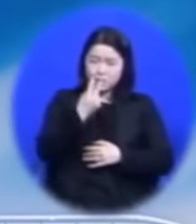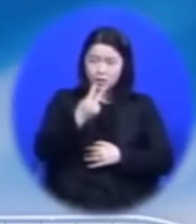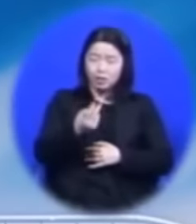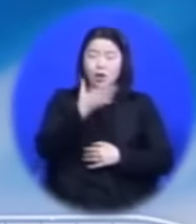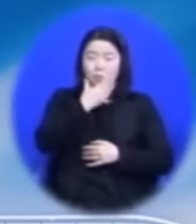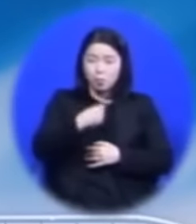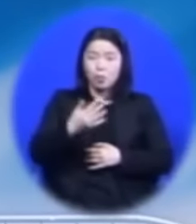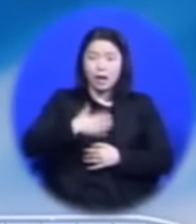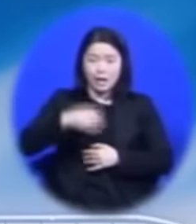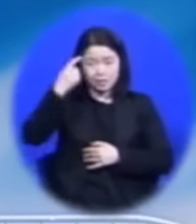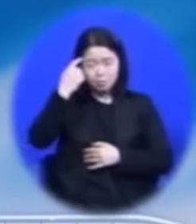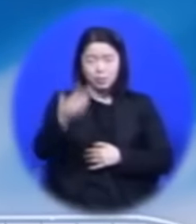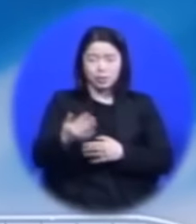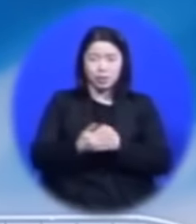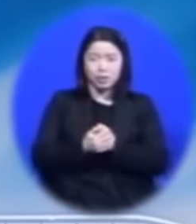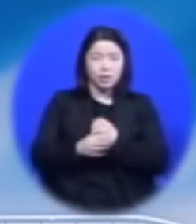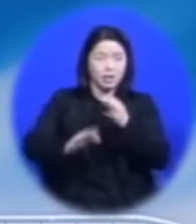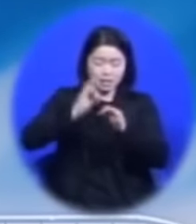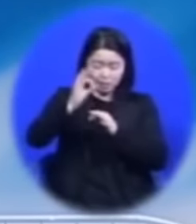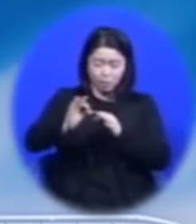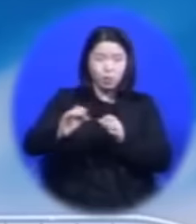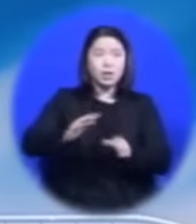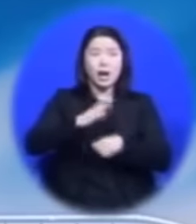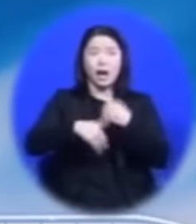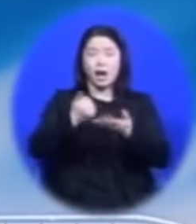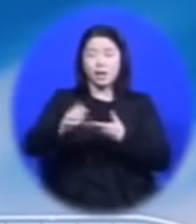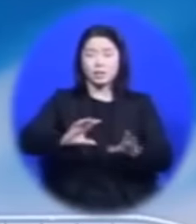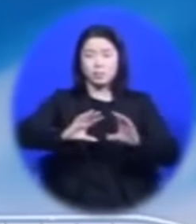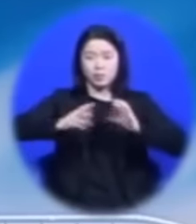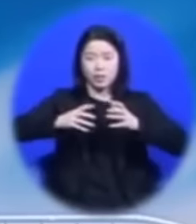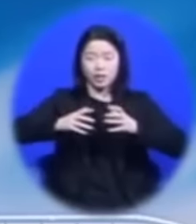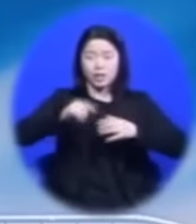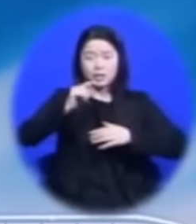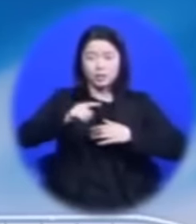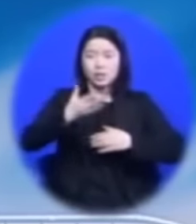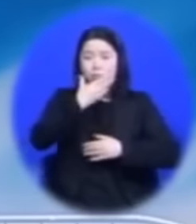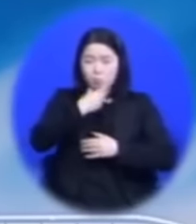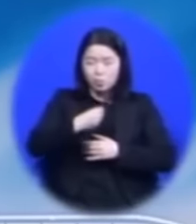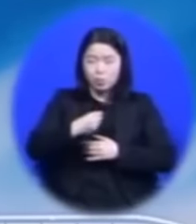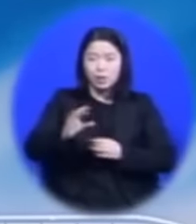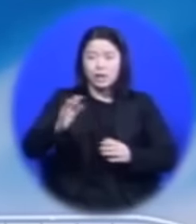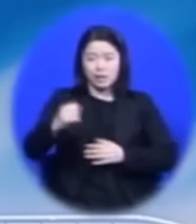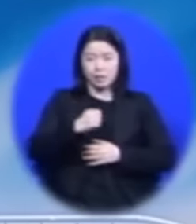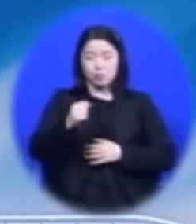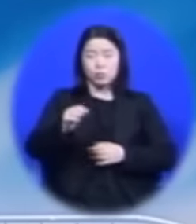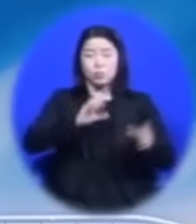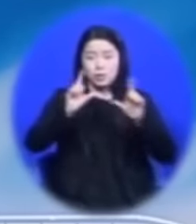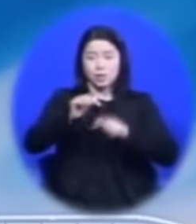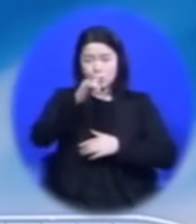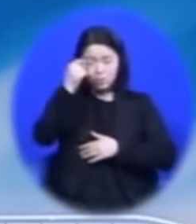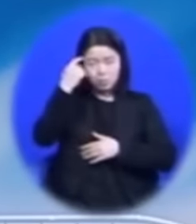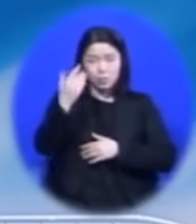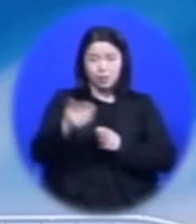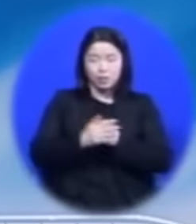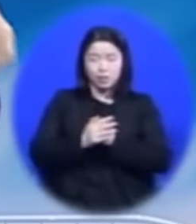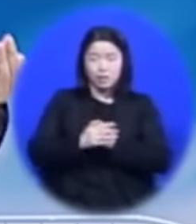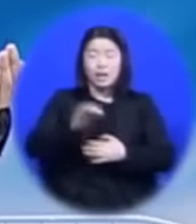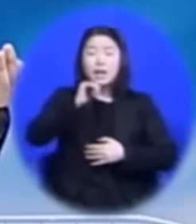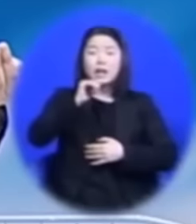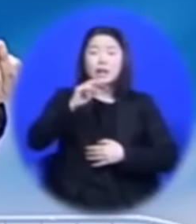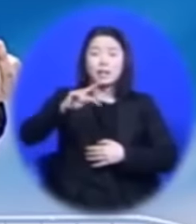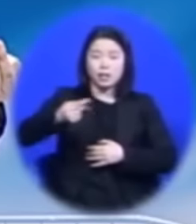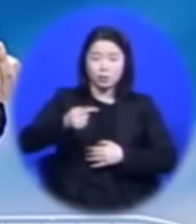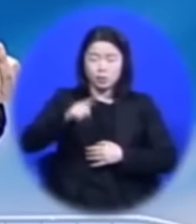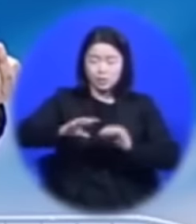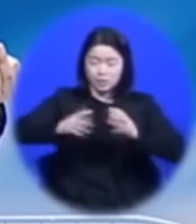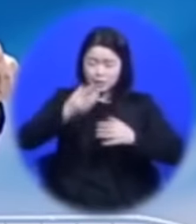아십니까? 영원한 하나님의 나라의 그 축복을 누리고 사십니까? 가난해도 내가 이 세상에서